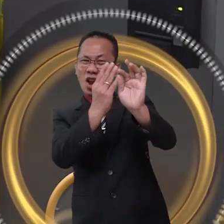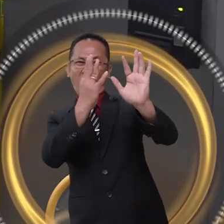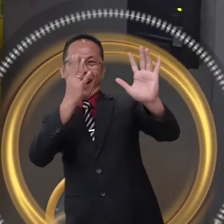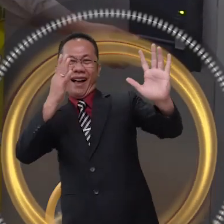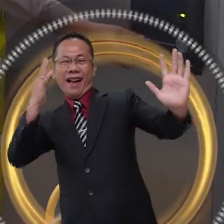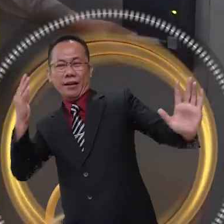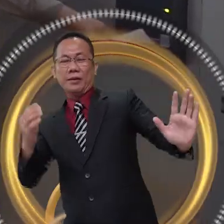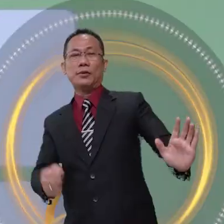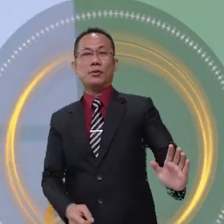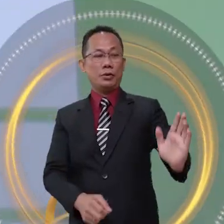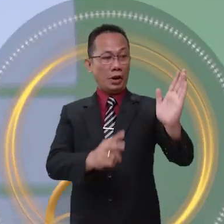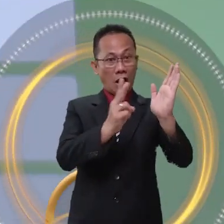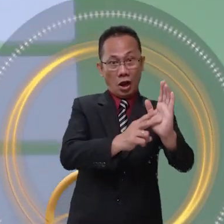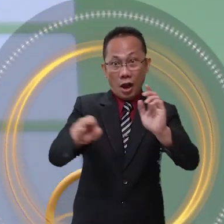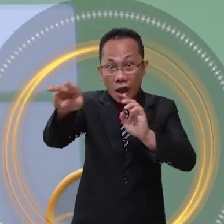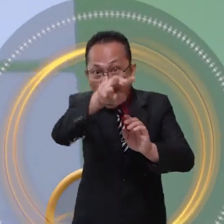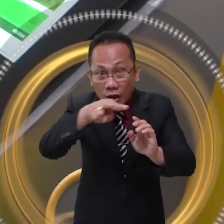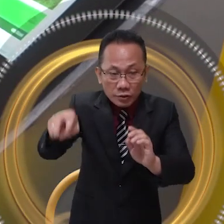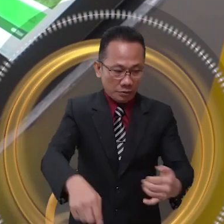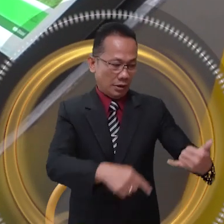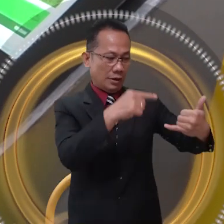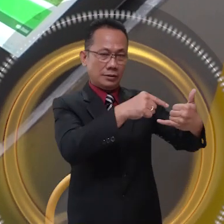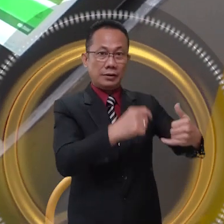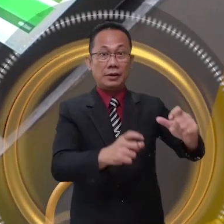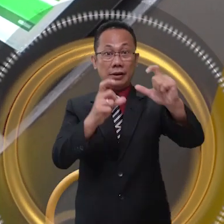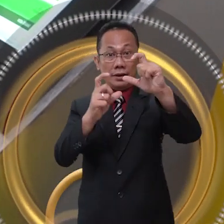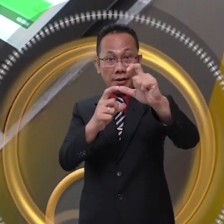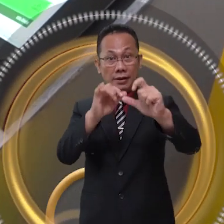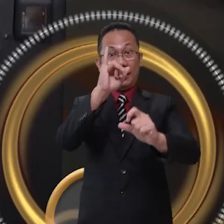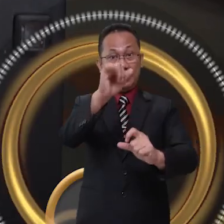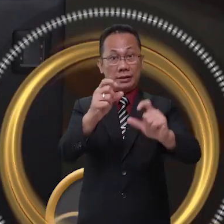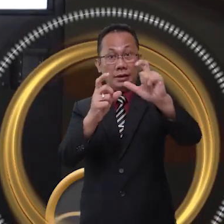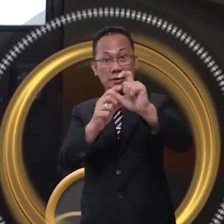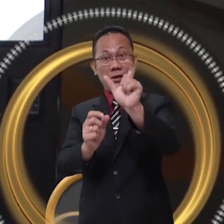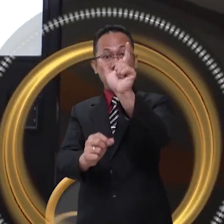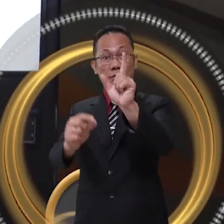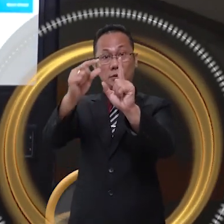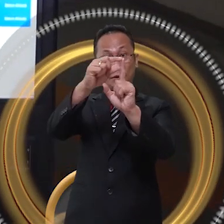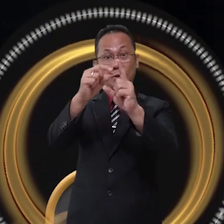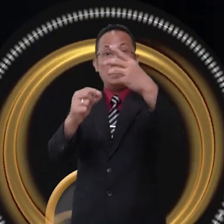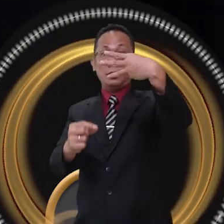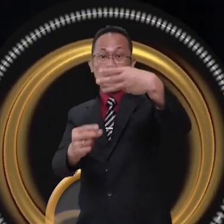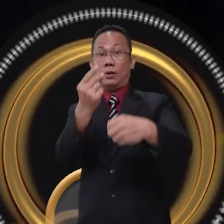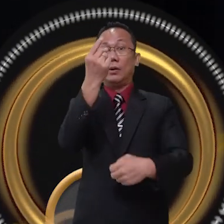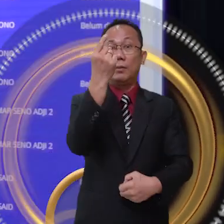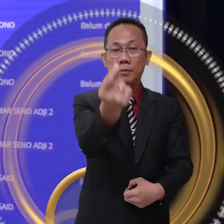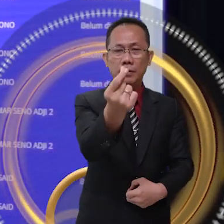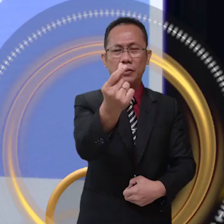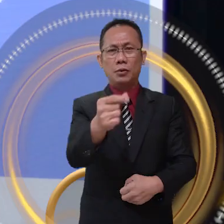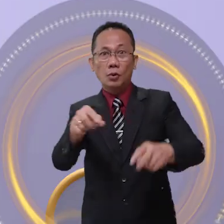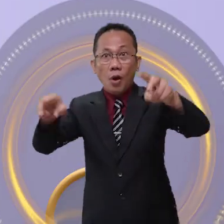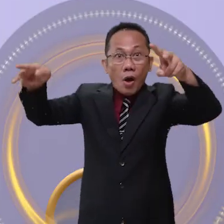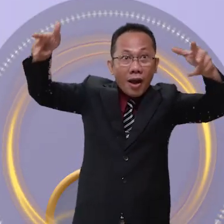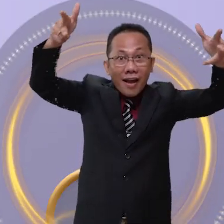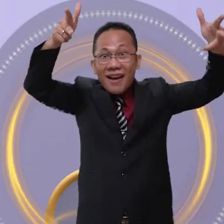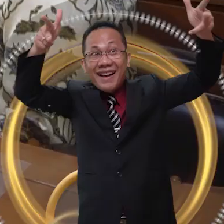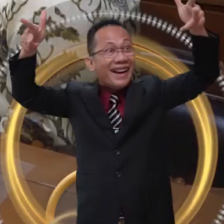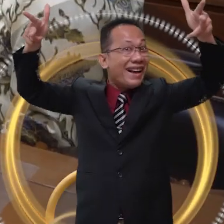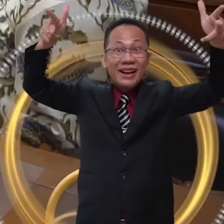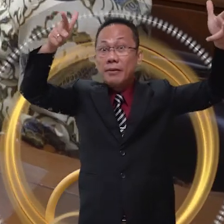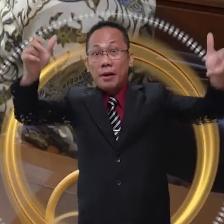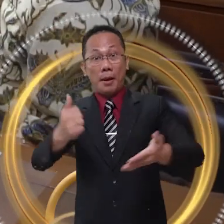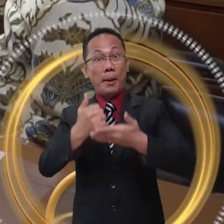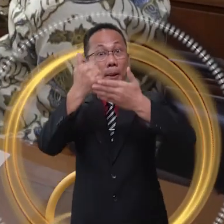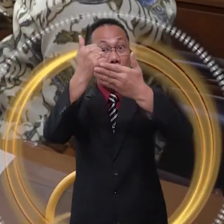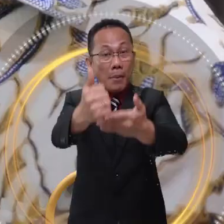nomor antrian elektronik, elektronik survei dan aplikasi SISuper, QR code untuk standar layanan, serta pengawasan berupa